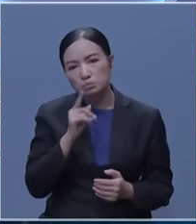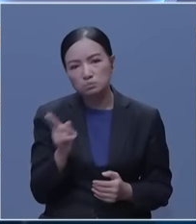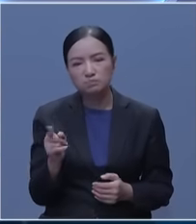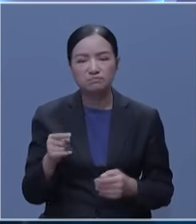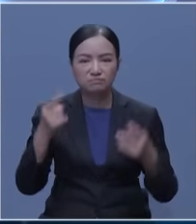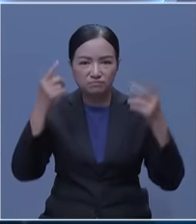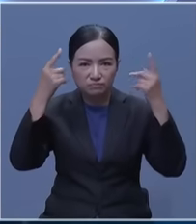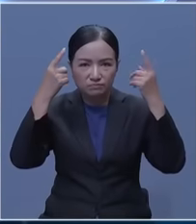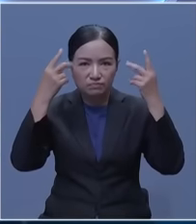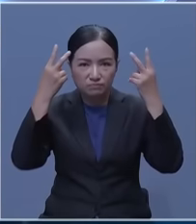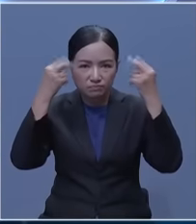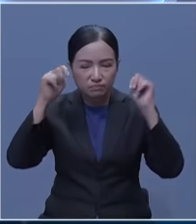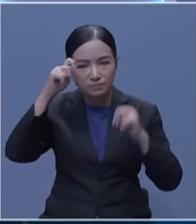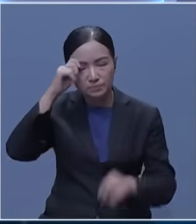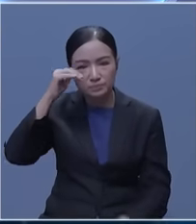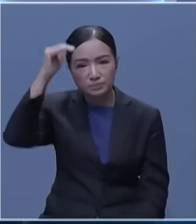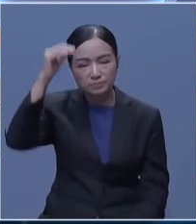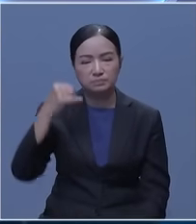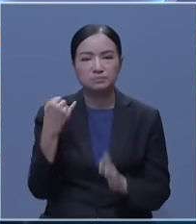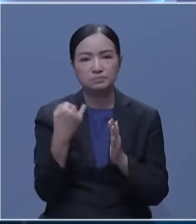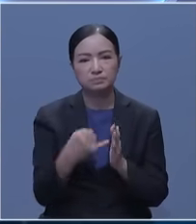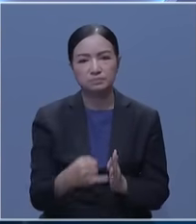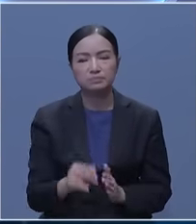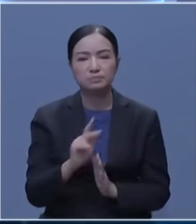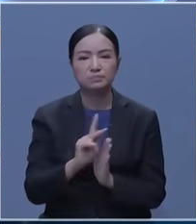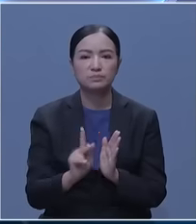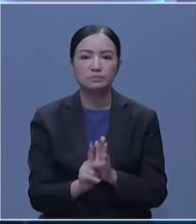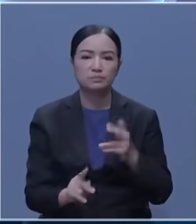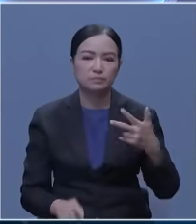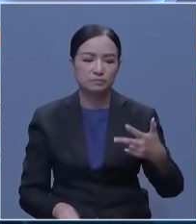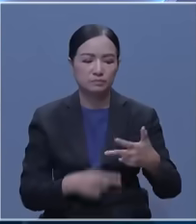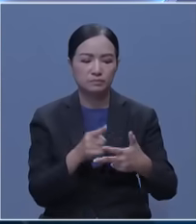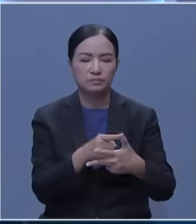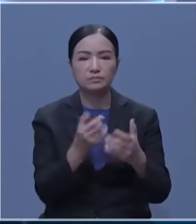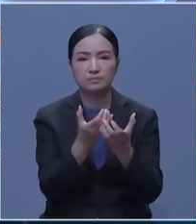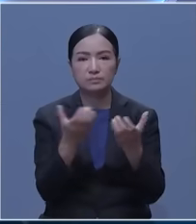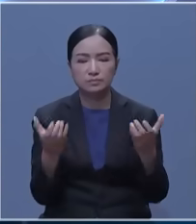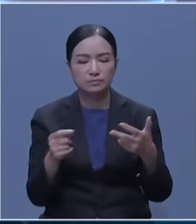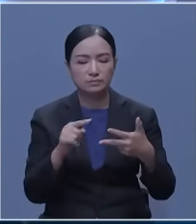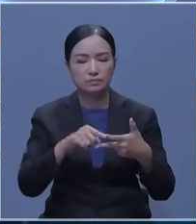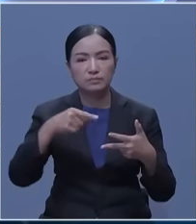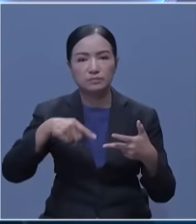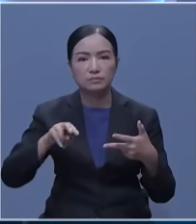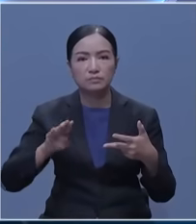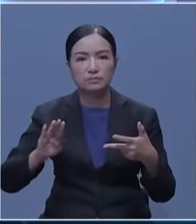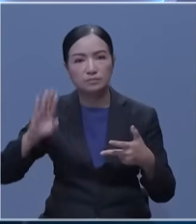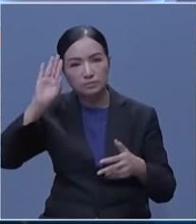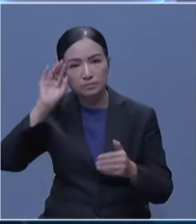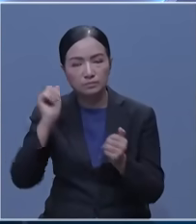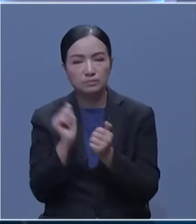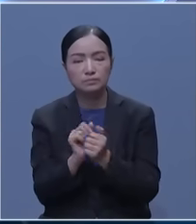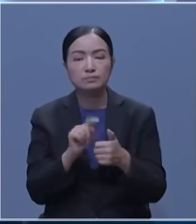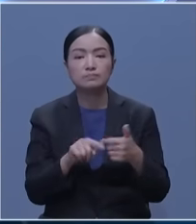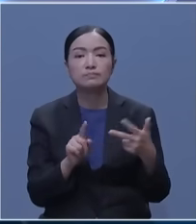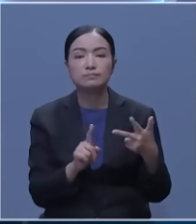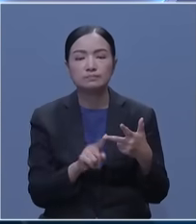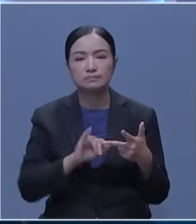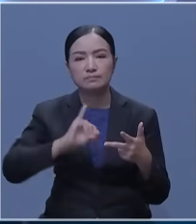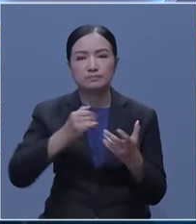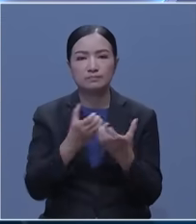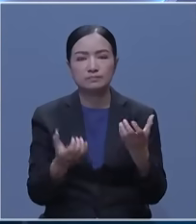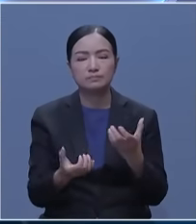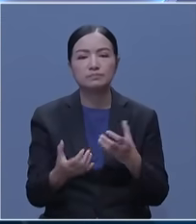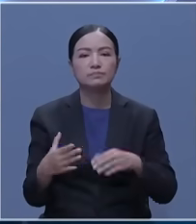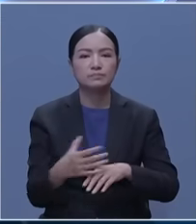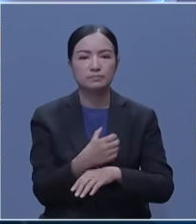าข่ายผิดกฎหมาย3ข้อรัฐธรรมนูญพ.ร.บ.ตำรวจแล้วก็เรื่องของจริยธรรมนัก